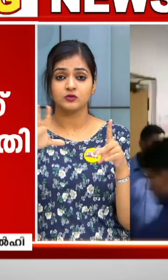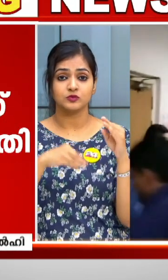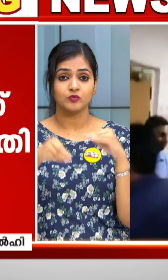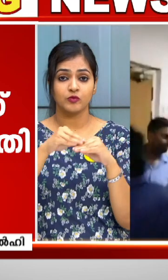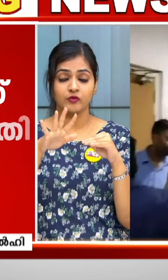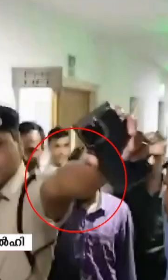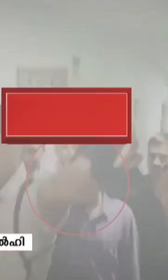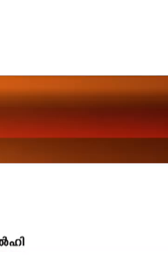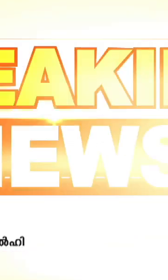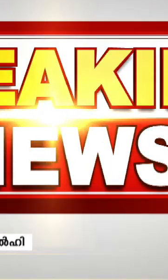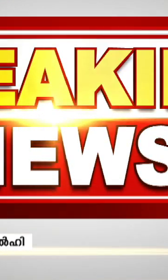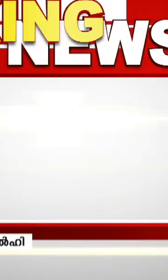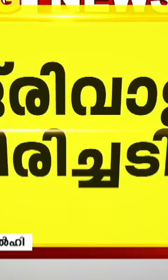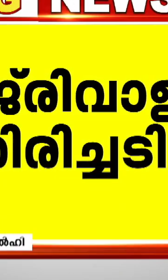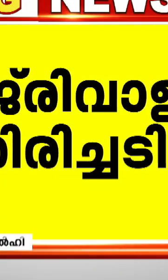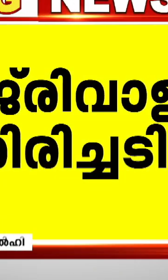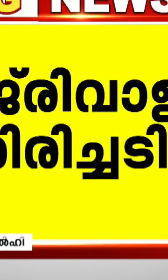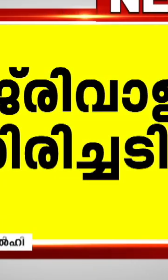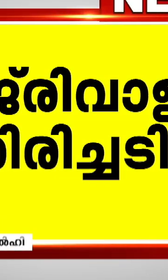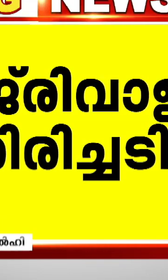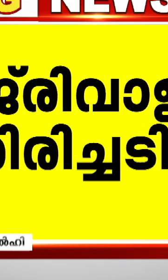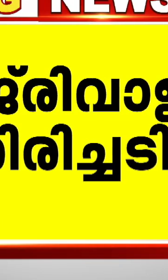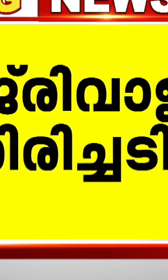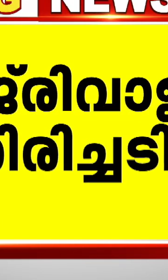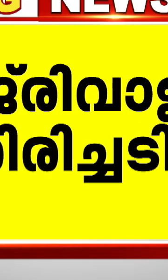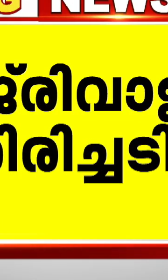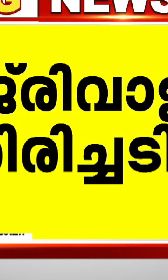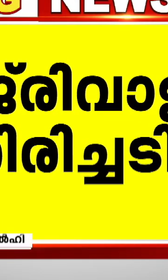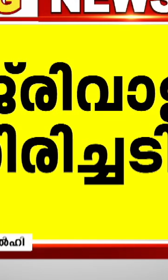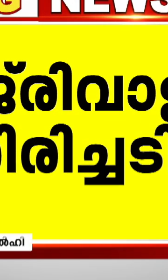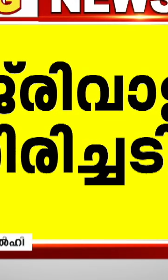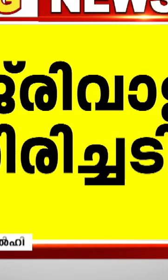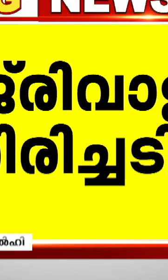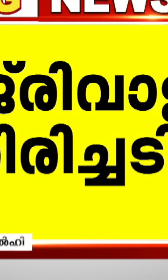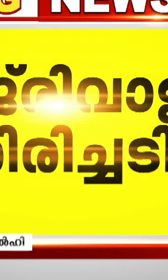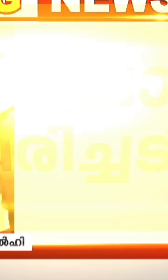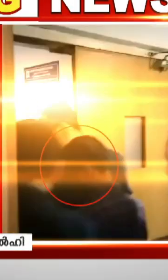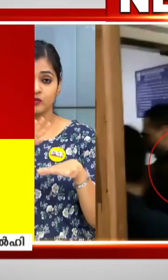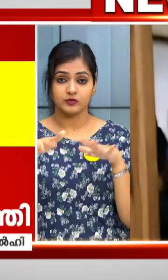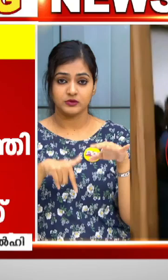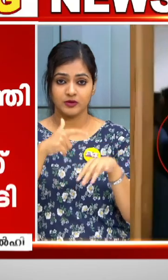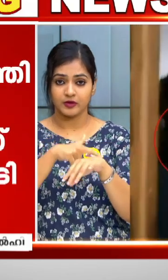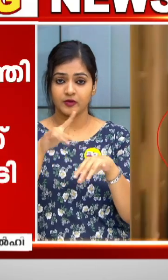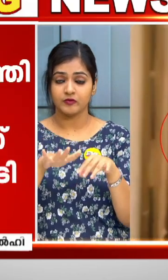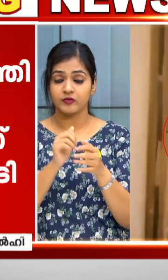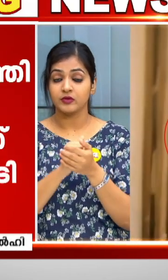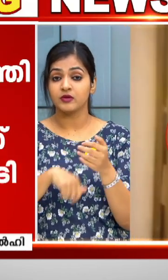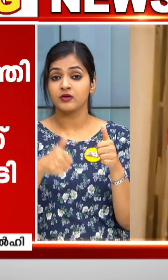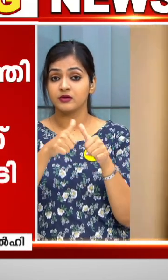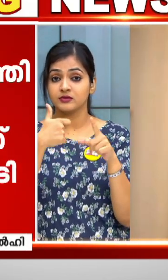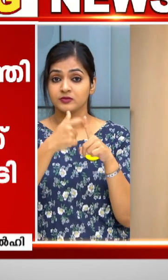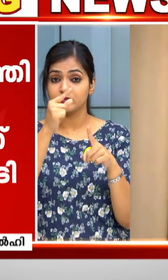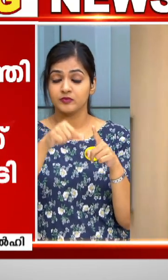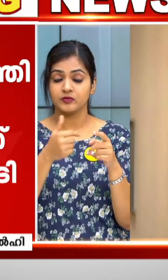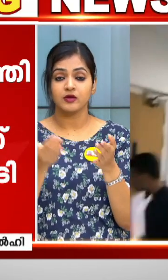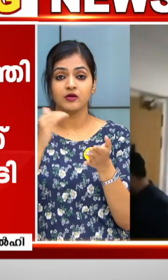ഇൻസുലിൻ ലഭ്യമാക്കണം എന്നും ആവശ്യപ്പെട്ട് ആം ആദ്മി പാർട്ടി സജീവമായി രംഗത്തുള്ള ഒരു പശ്ചാത്തലത്തിലാണ് അദ്ദേഹത്തിന് വീണ്ടും ഡൽഹി